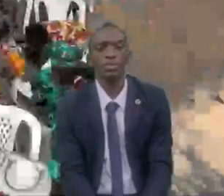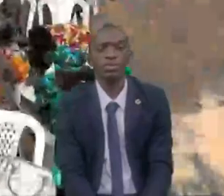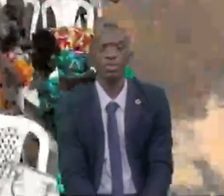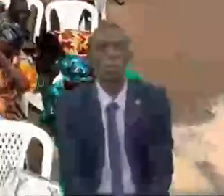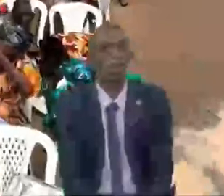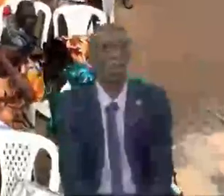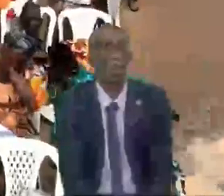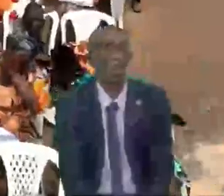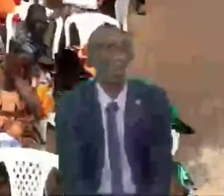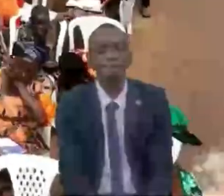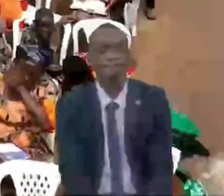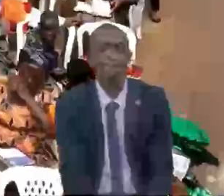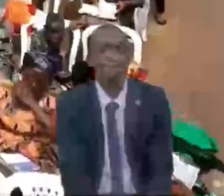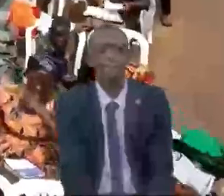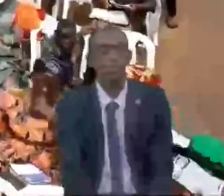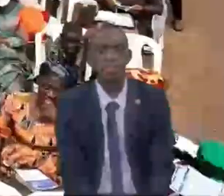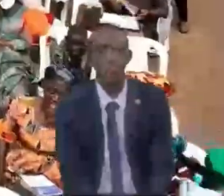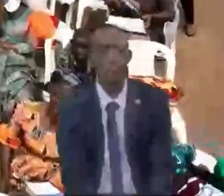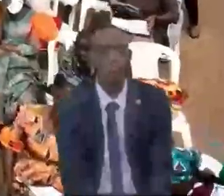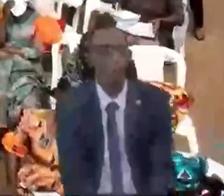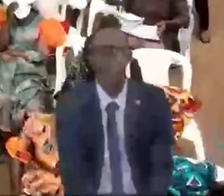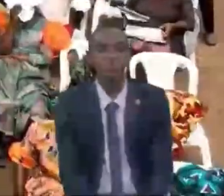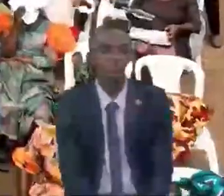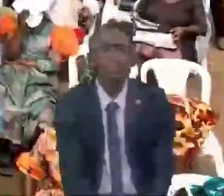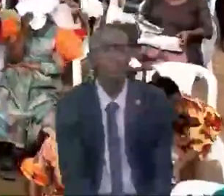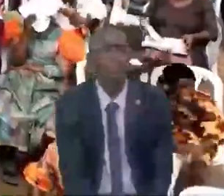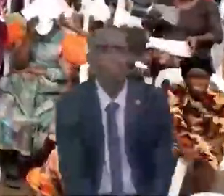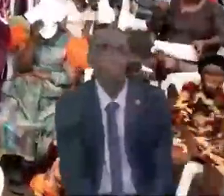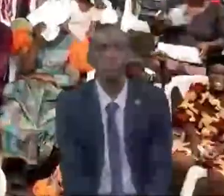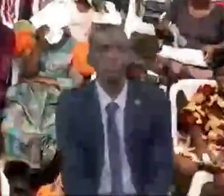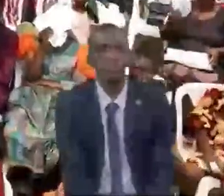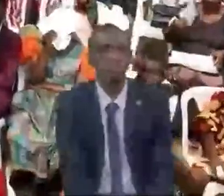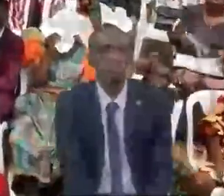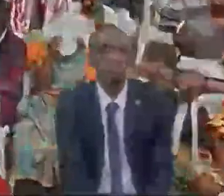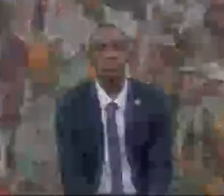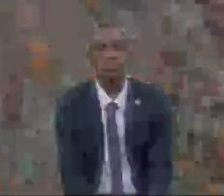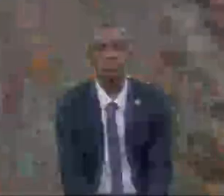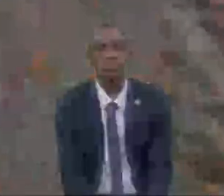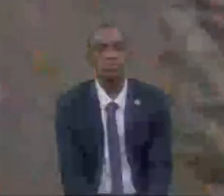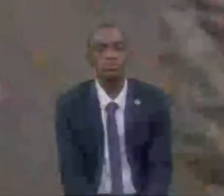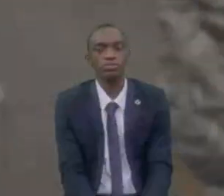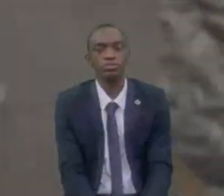Je ne mourrai pas avant mon temps. Toi, tu ne mourras pas avant ton temps.